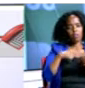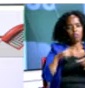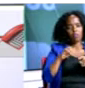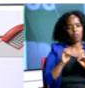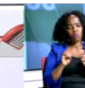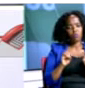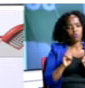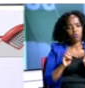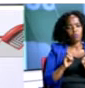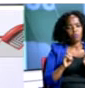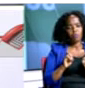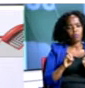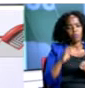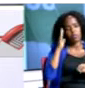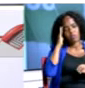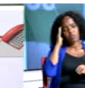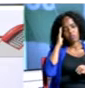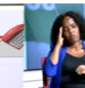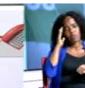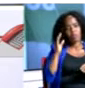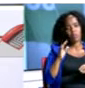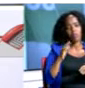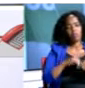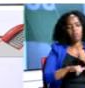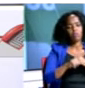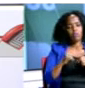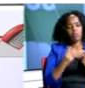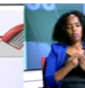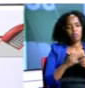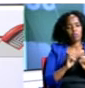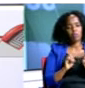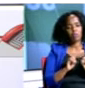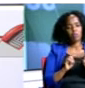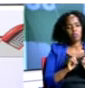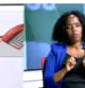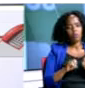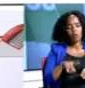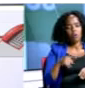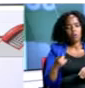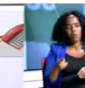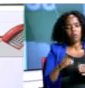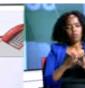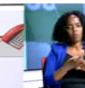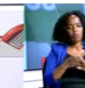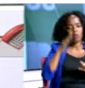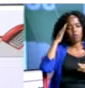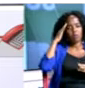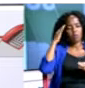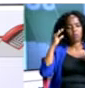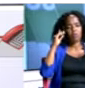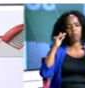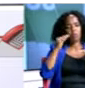Kani Jesus, kani mitemrar ragelanjur. awas agaru wana gaya kenat